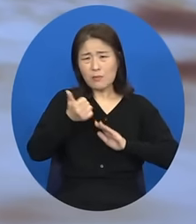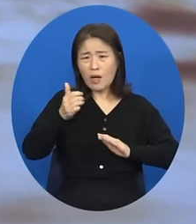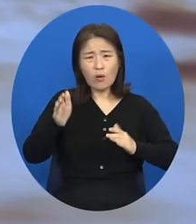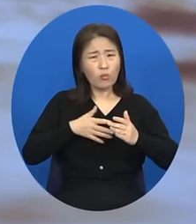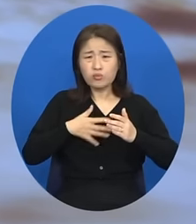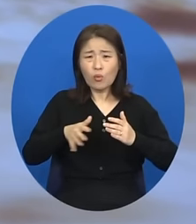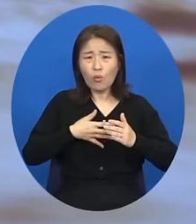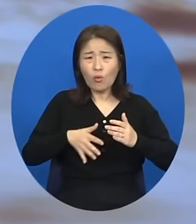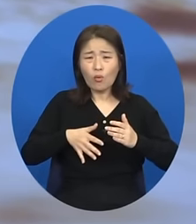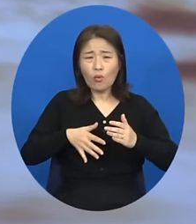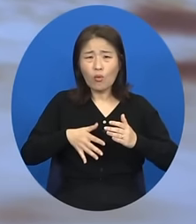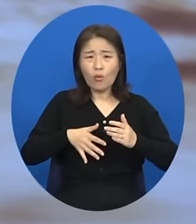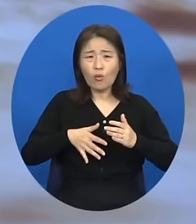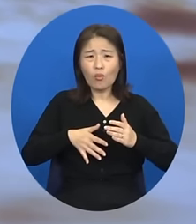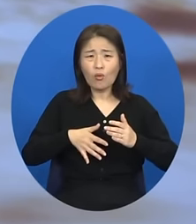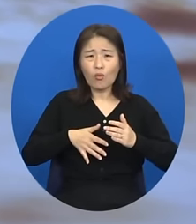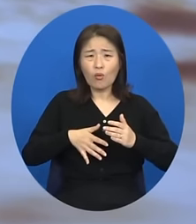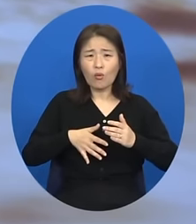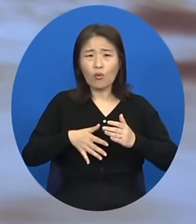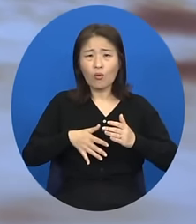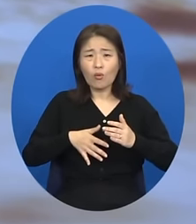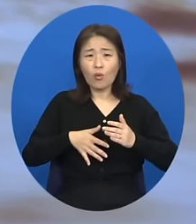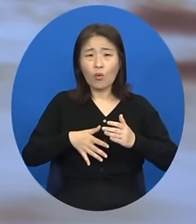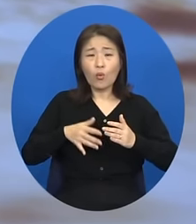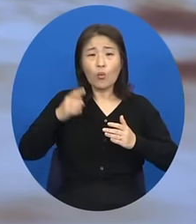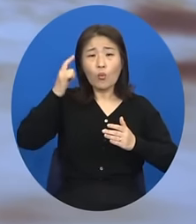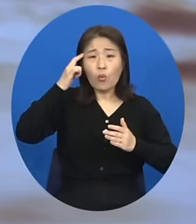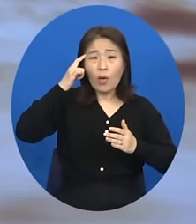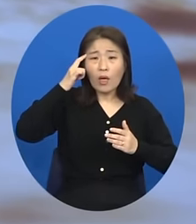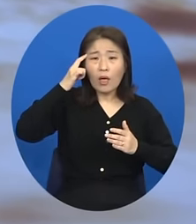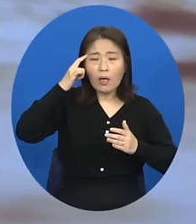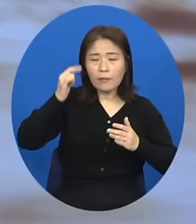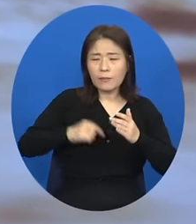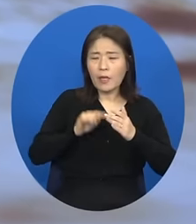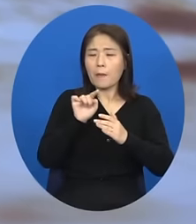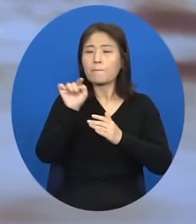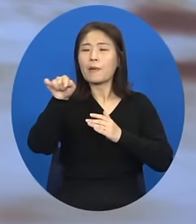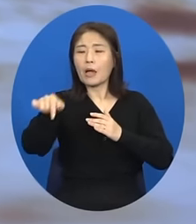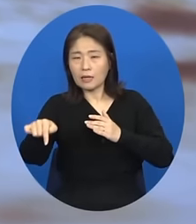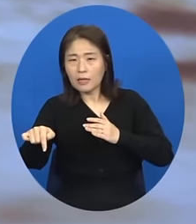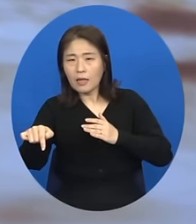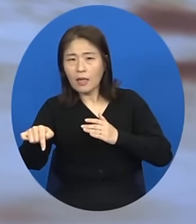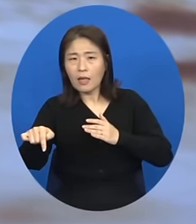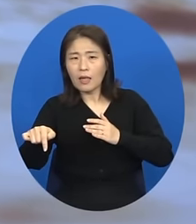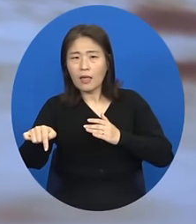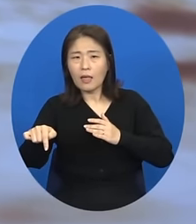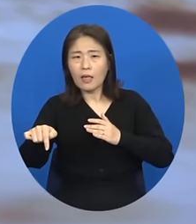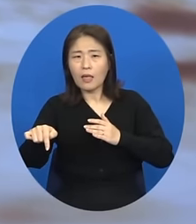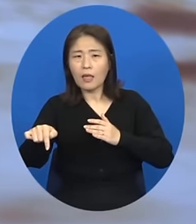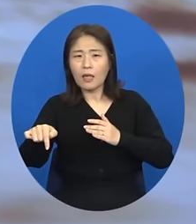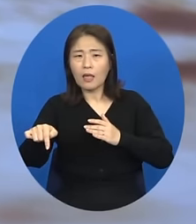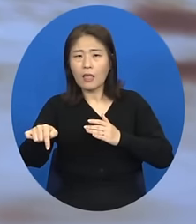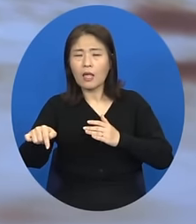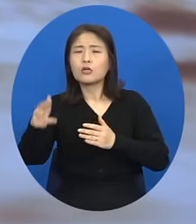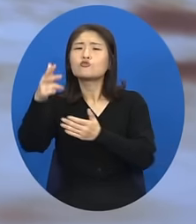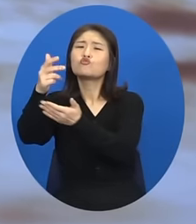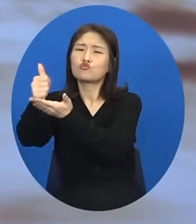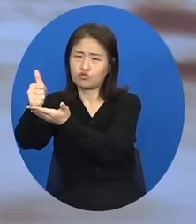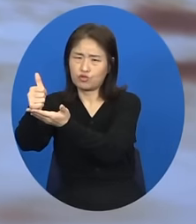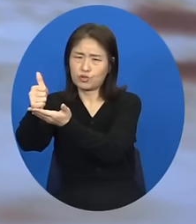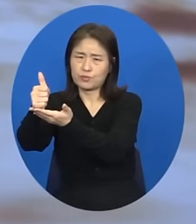믿게 되면요, 우리는 우리 밖에서 소망을 찾게 되는데 그곳이 어디입니까? 바로